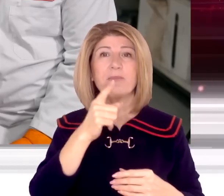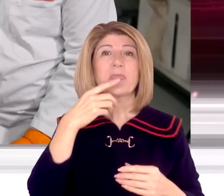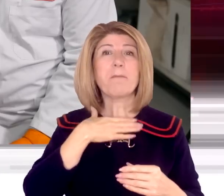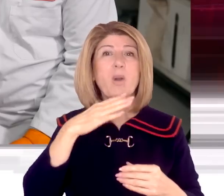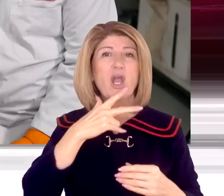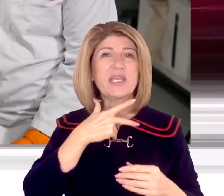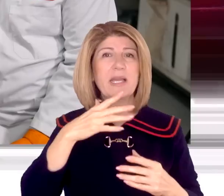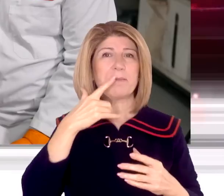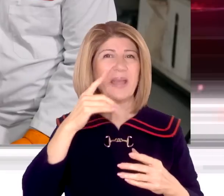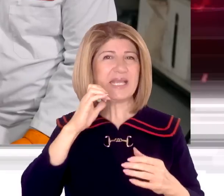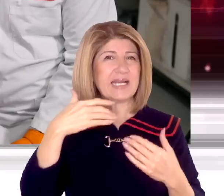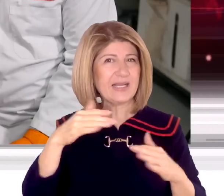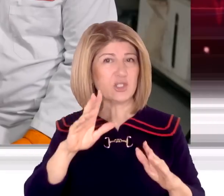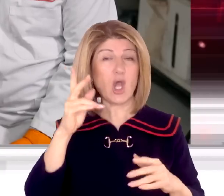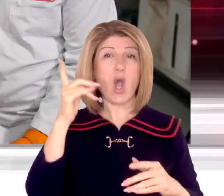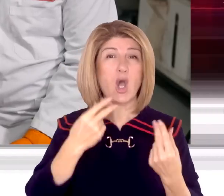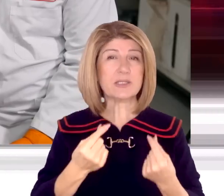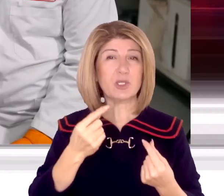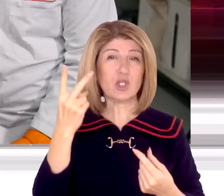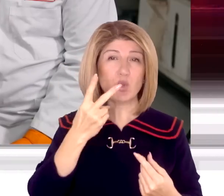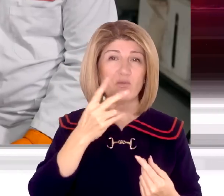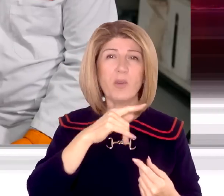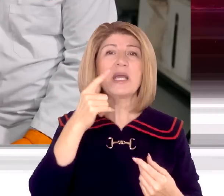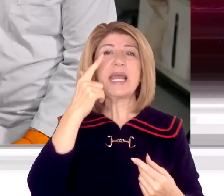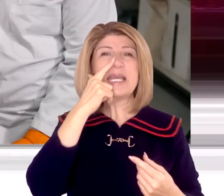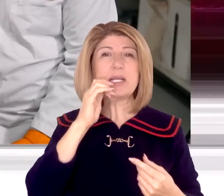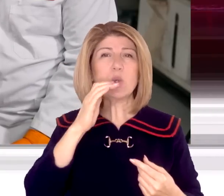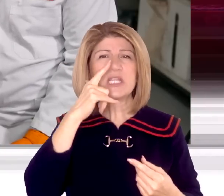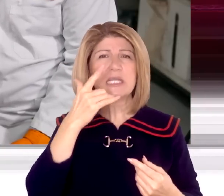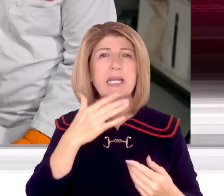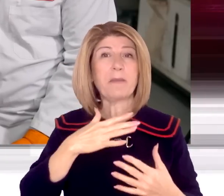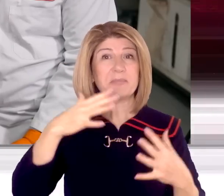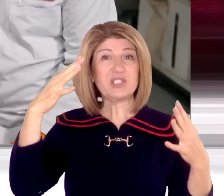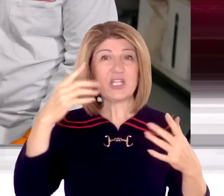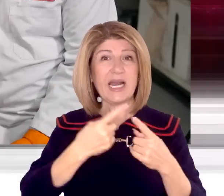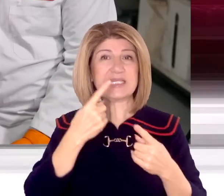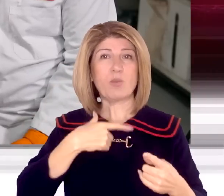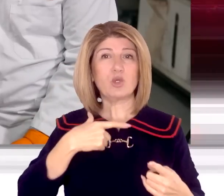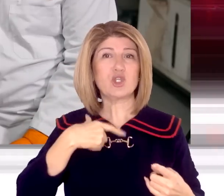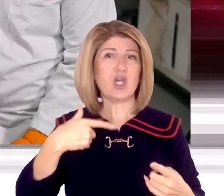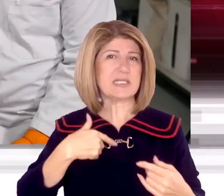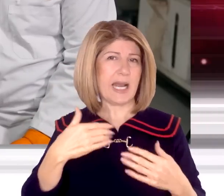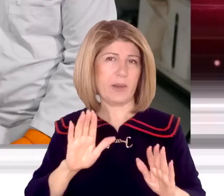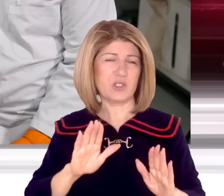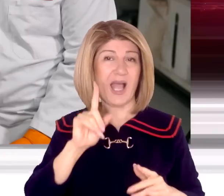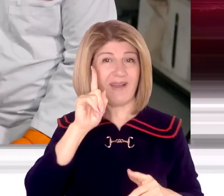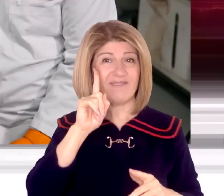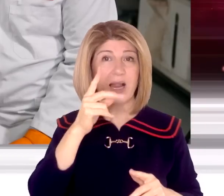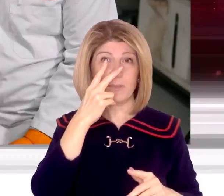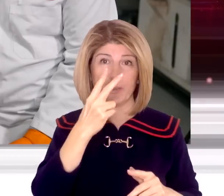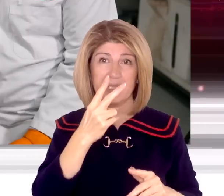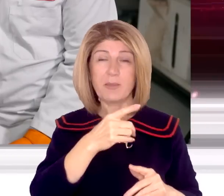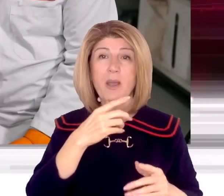از 2 میلی‌لیتر مایه ویپ نداشته باشن و آزمایش دوم برای اینه که ببینیم میزان نیکوتینش بیشتر از حد مجاز